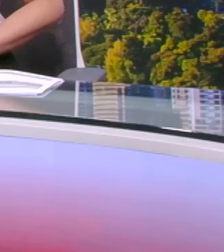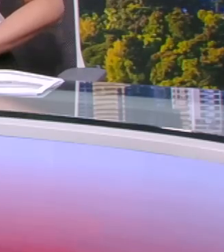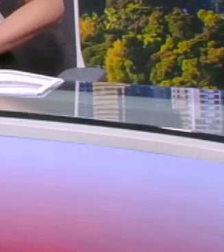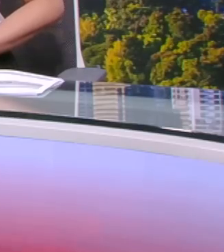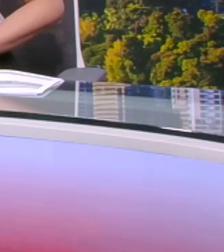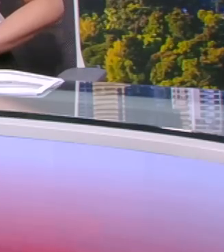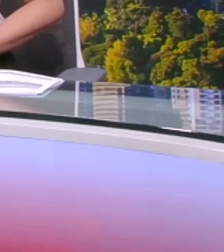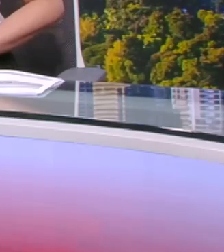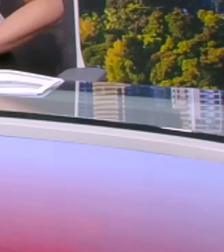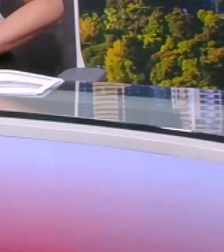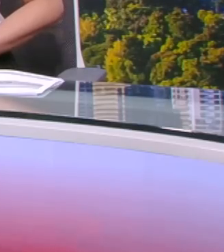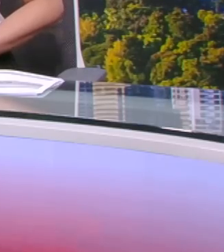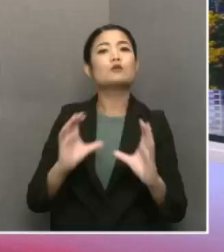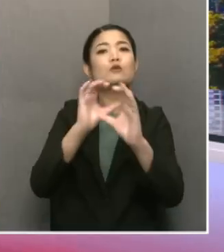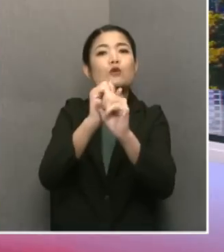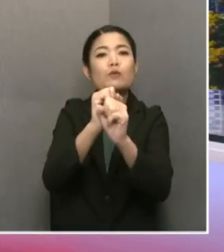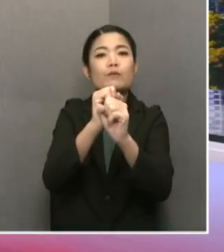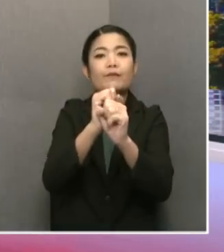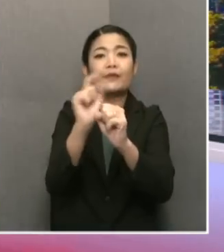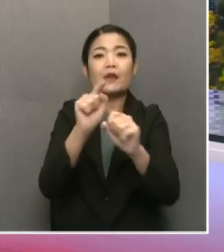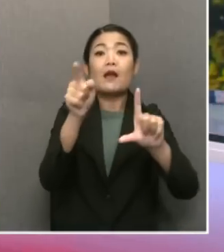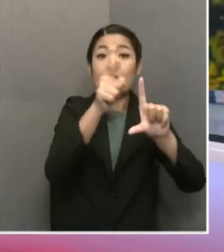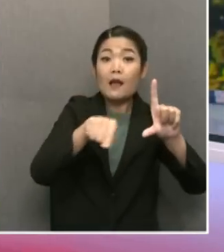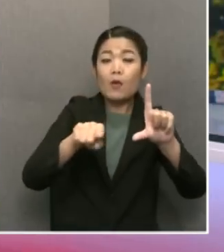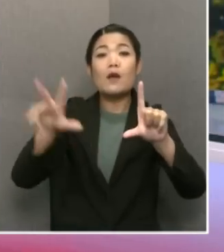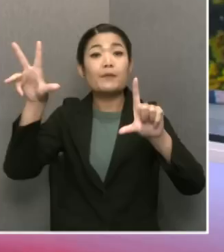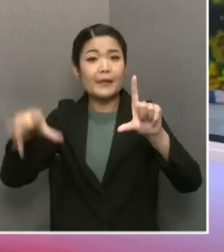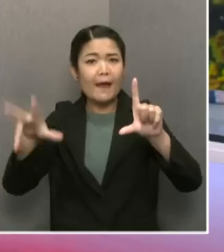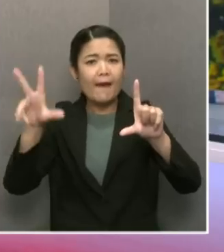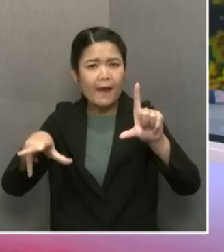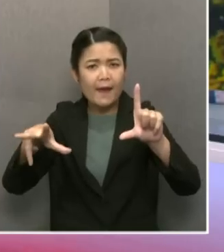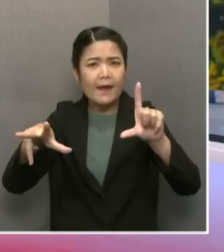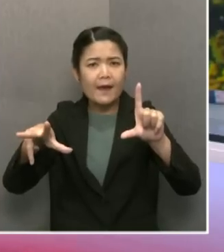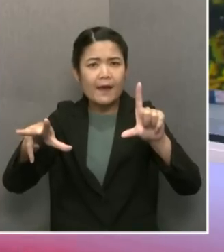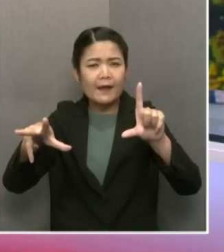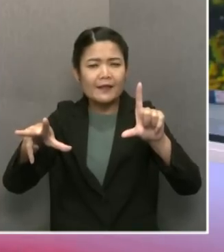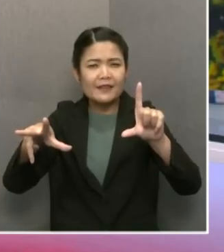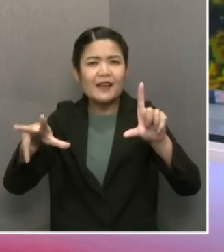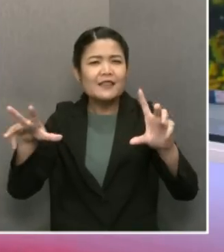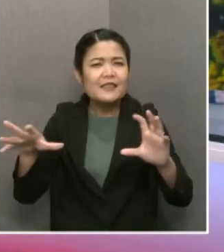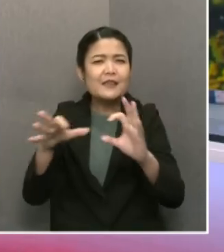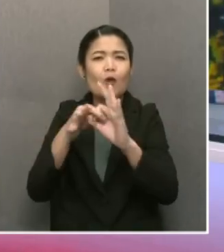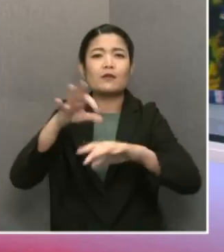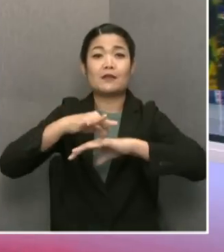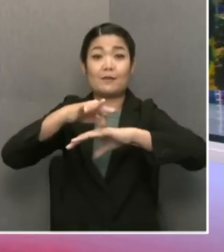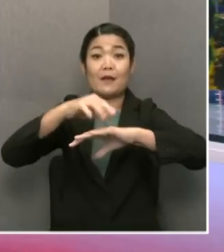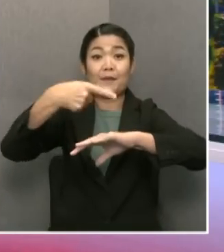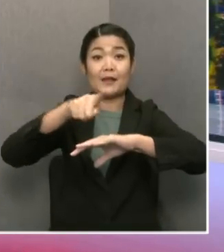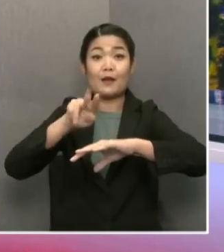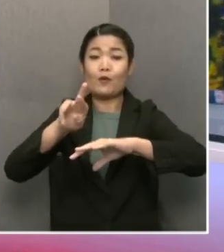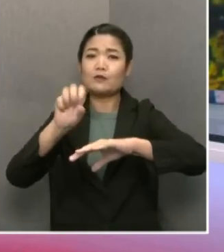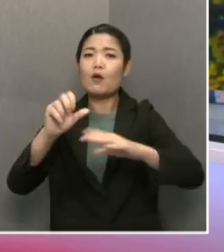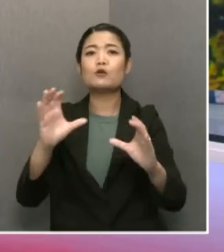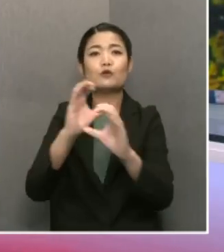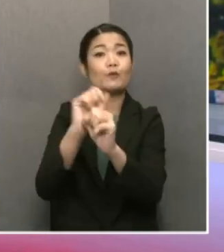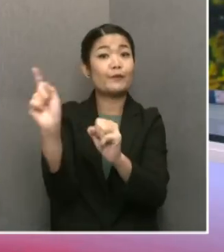คะทั้งข้อสรุประหว่างพรรคเกล้าไกลและพรรคเพื่อไทยสำหรับประเด็นตำแหน่งประประทานสภาจะได้ข้อสรุปอย่างไร